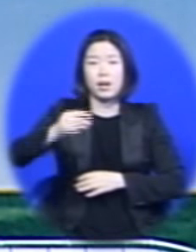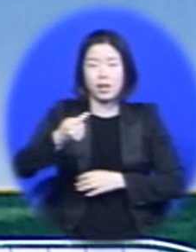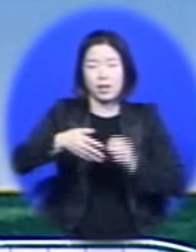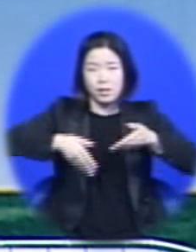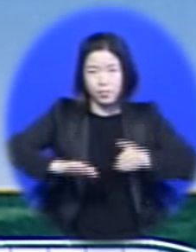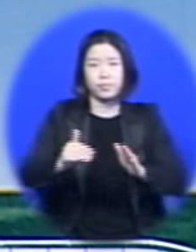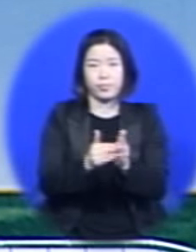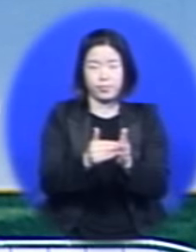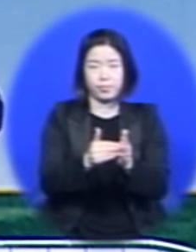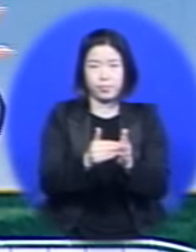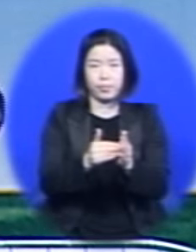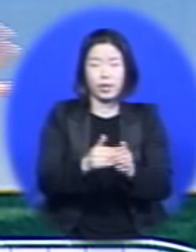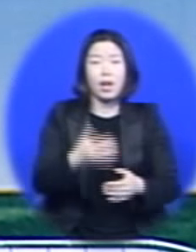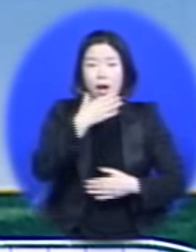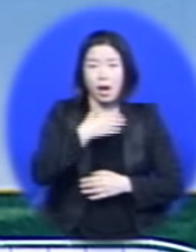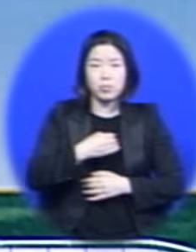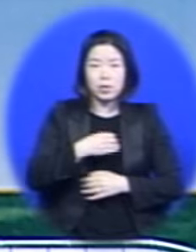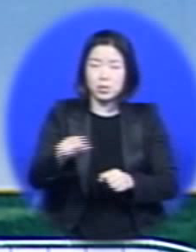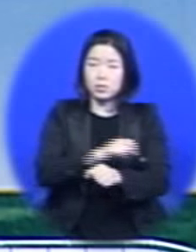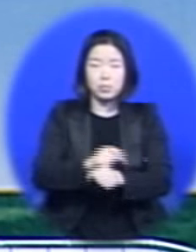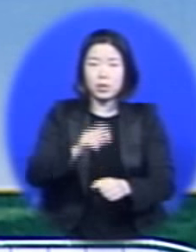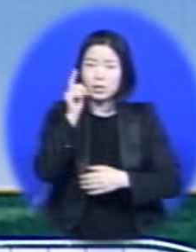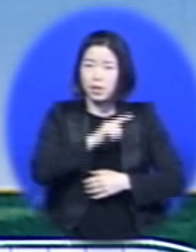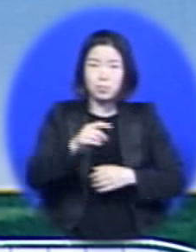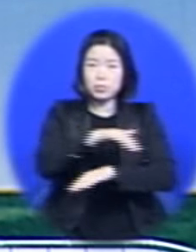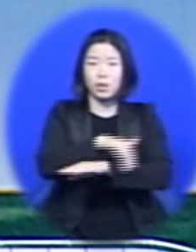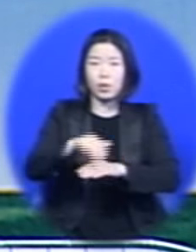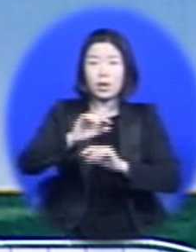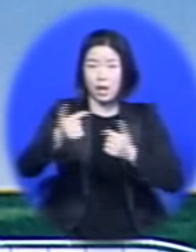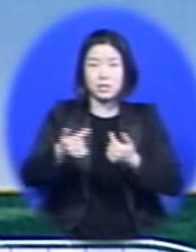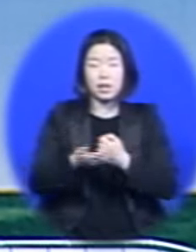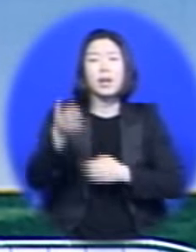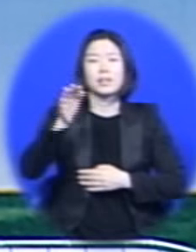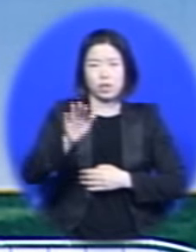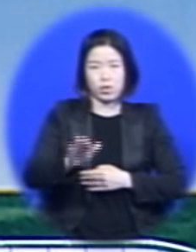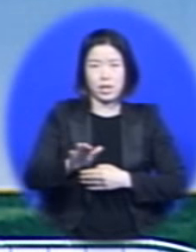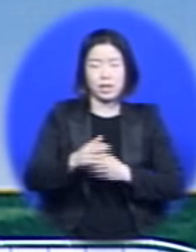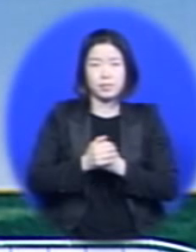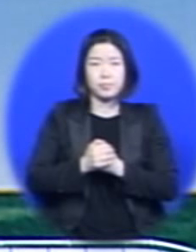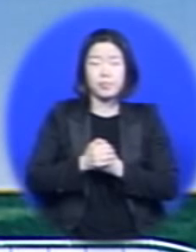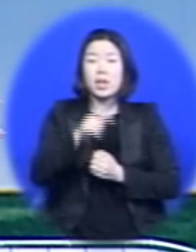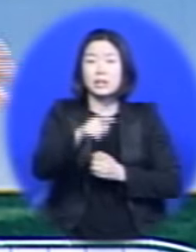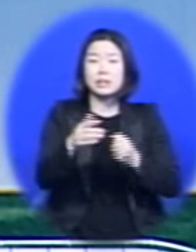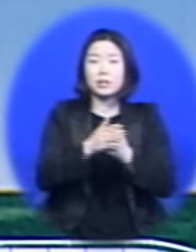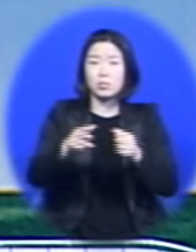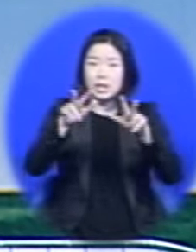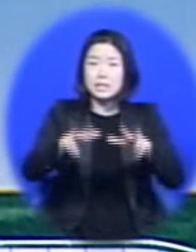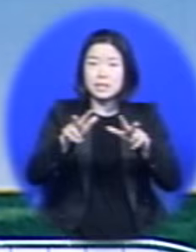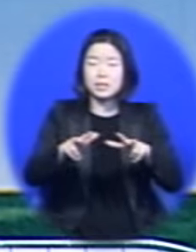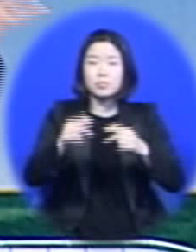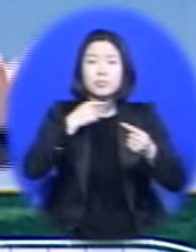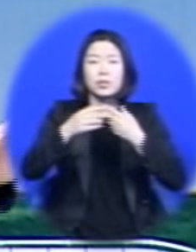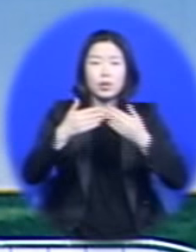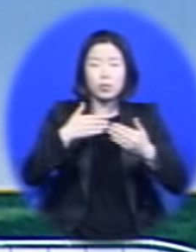여러분, 아브라함의 계획이 뭐 특별히 나쁜 계획 아닙니다. 그러나 그것 때문에 지금 겪고